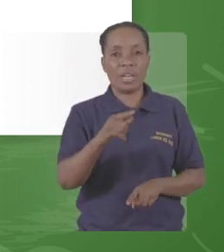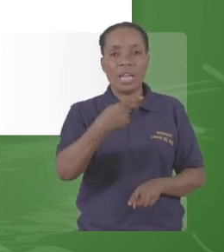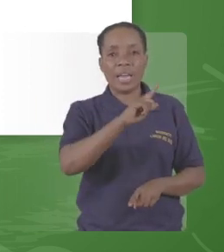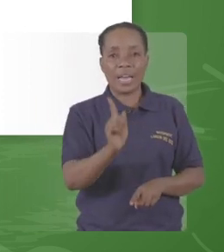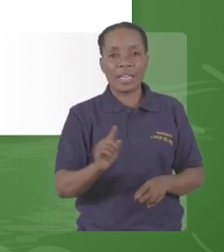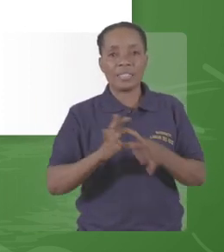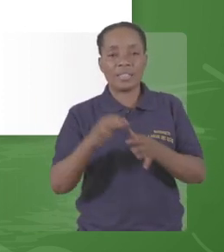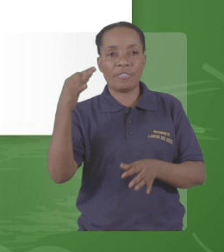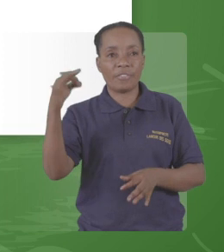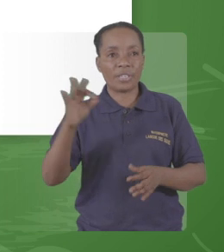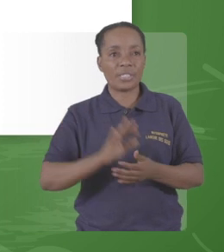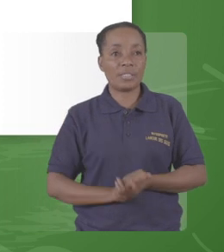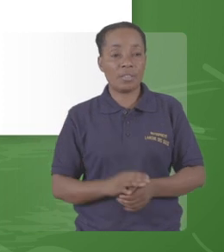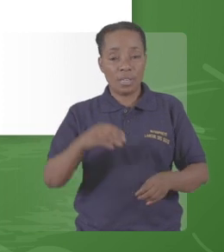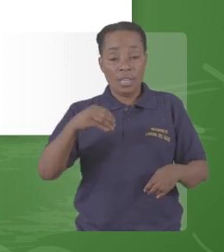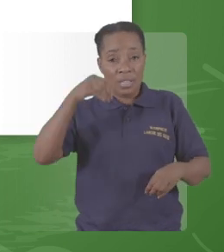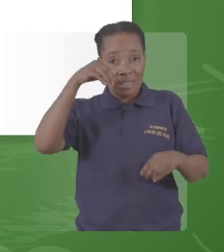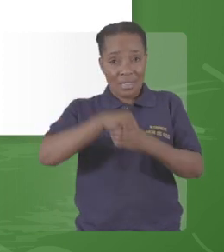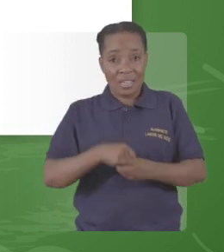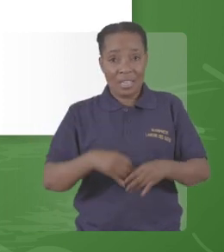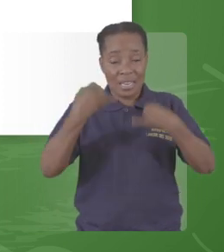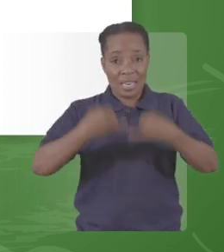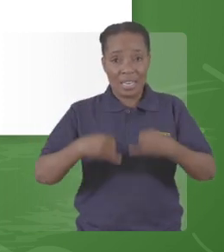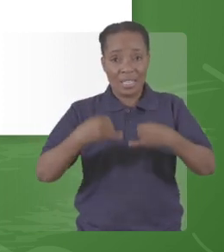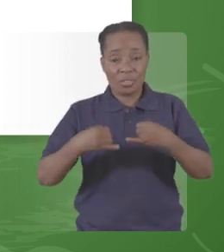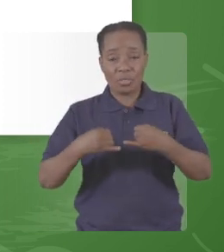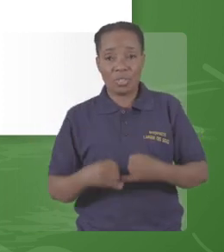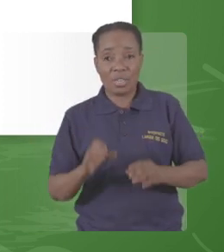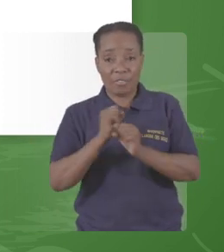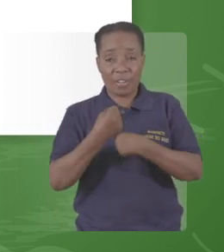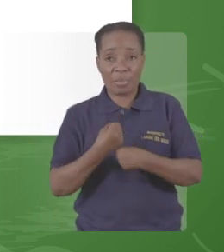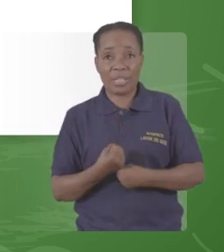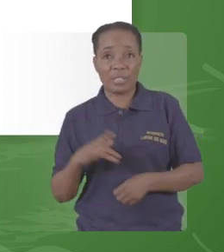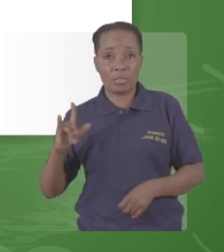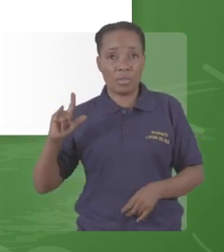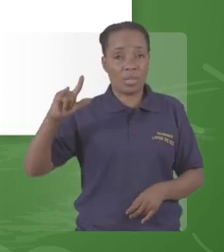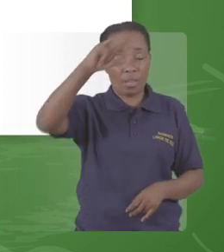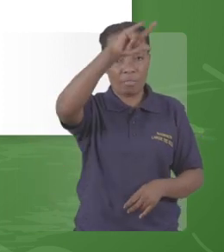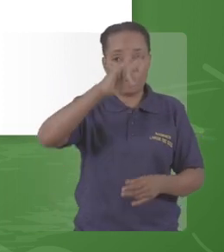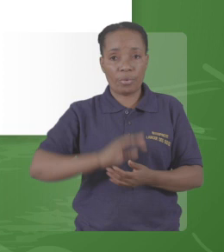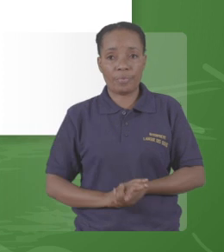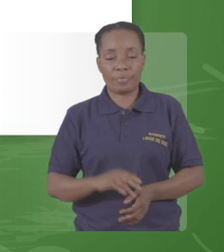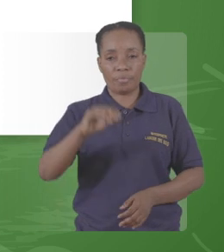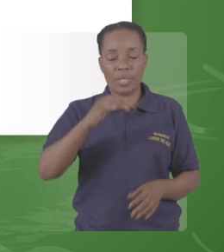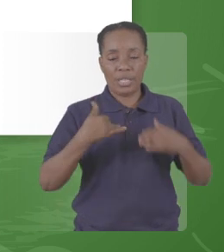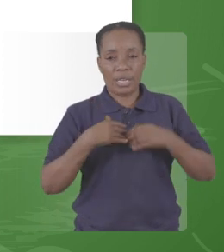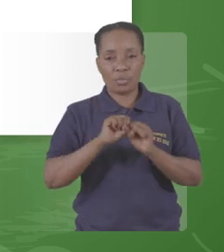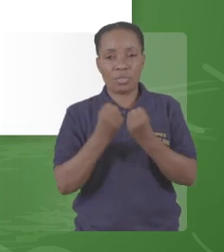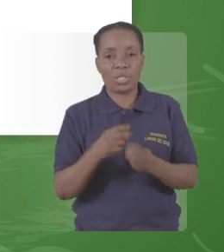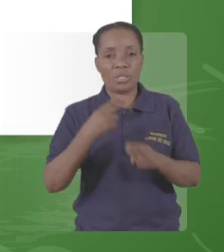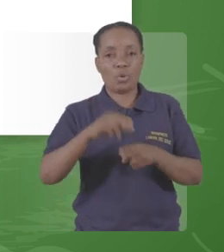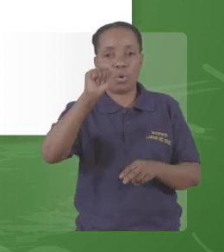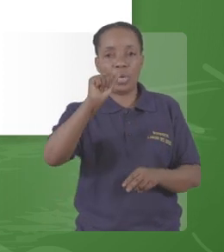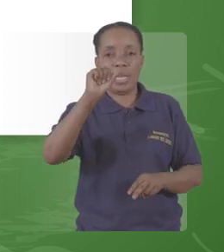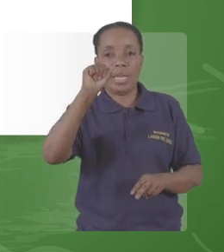Il faut ajouter dans l'industrie aéronautique, Airbus, dans le transport, la